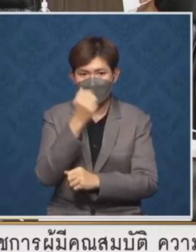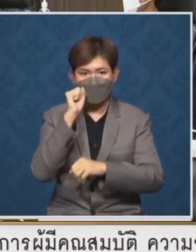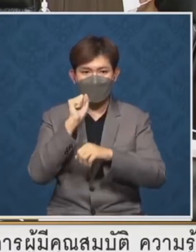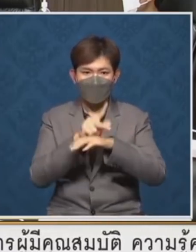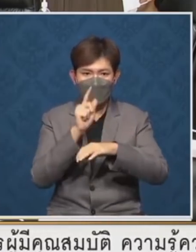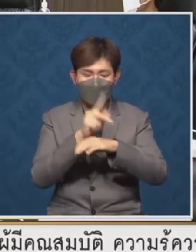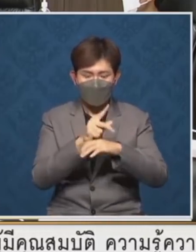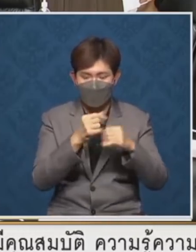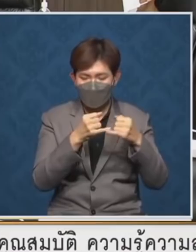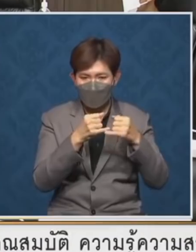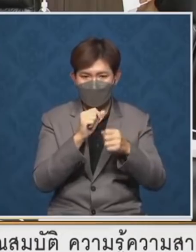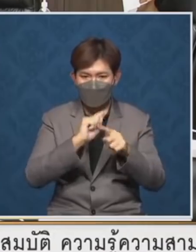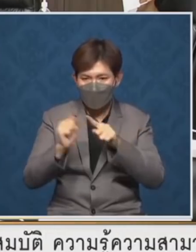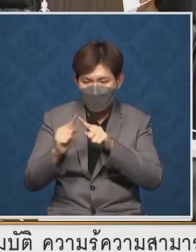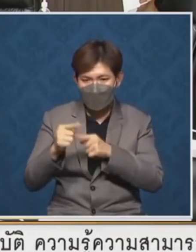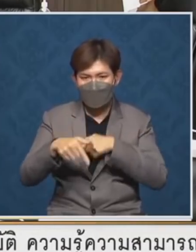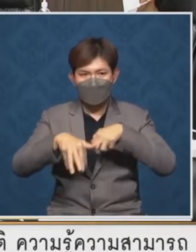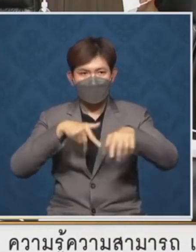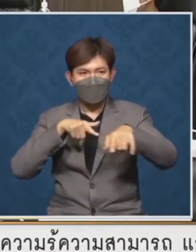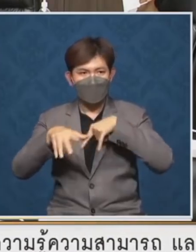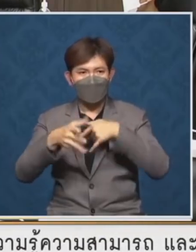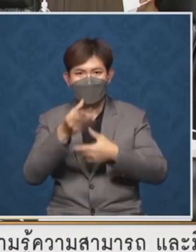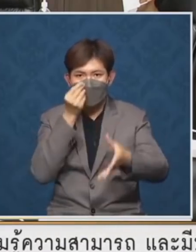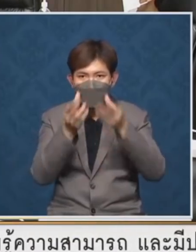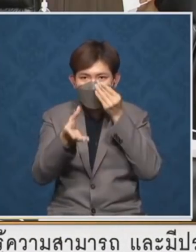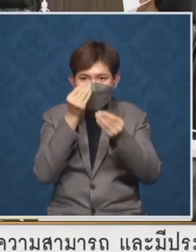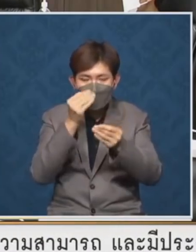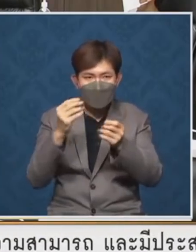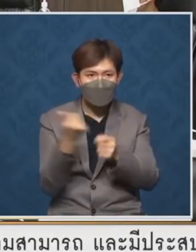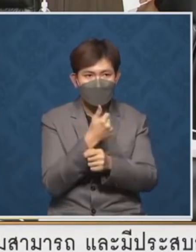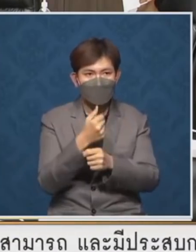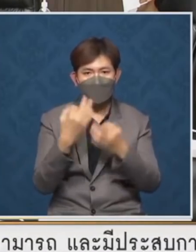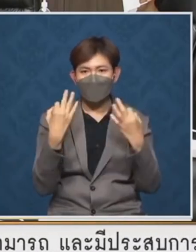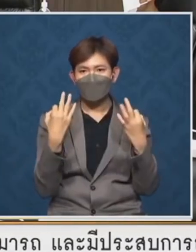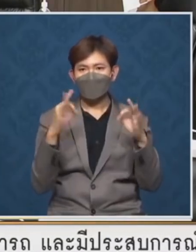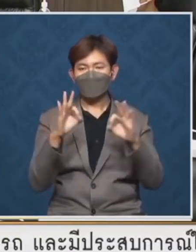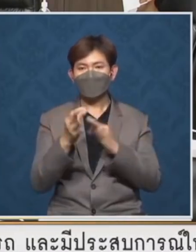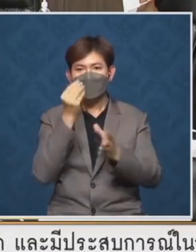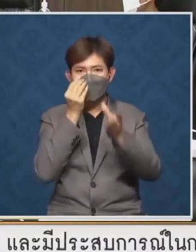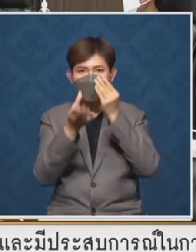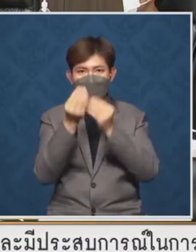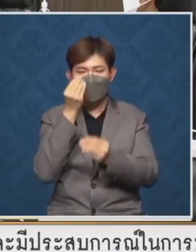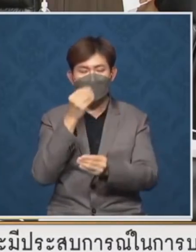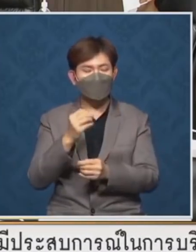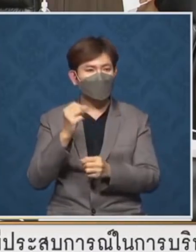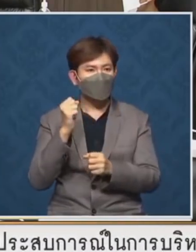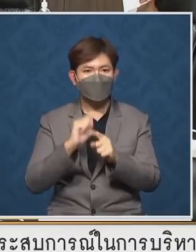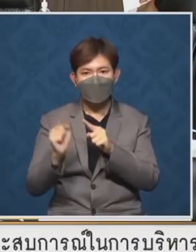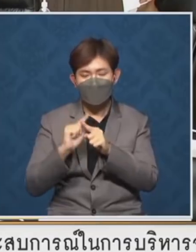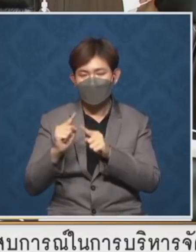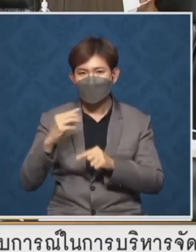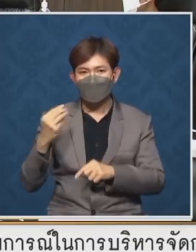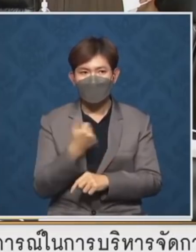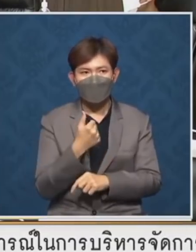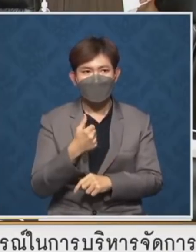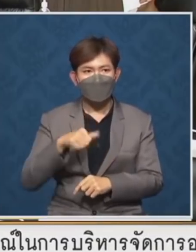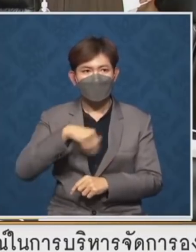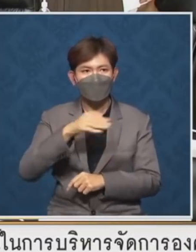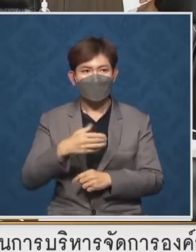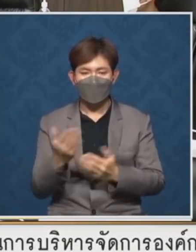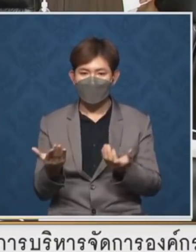เฟื่องฟูที่สุดผู้คนเข้าถึงข้อมูลได้อย่างรวดเร็วมีเสรีภาพในการเข้าถึงได้อย่างไม่จำกัดและไม่สามารถปิ